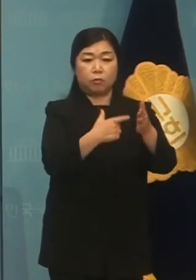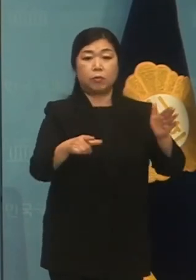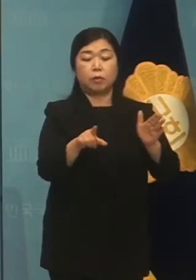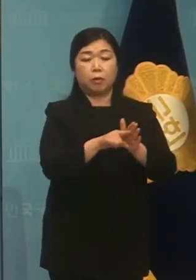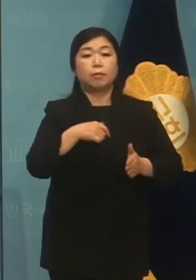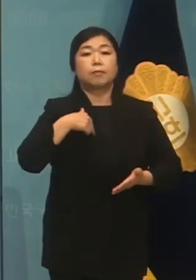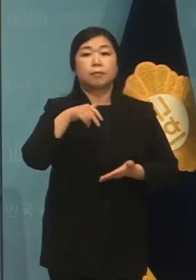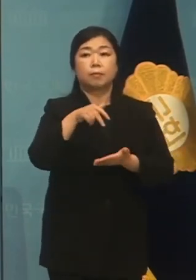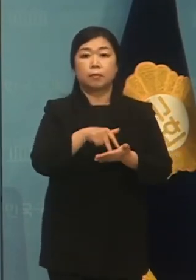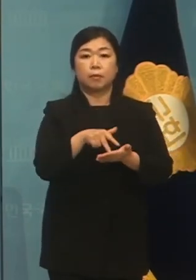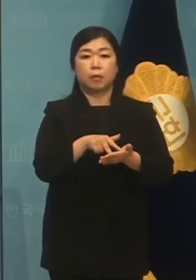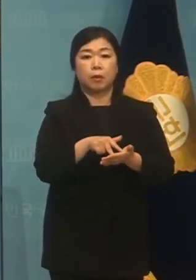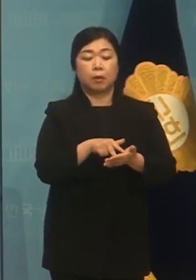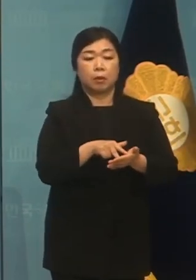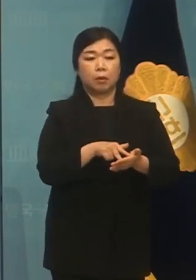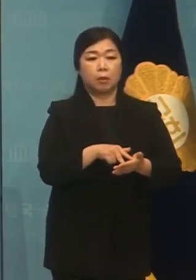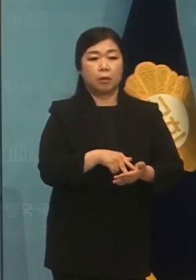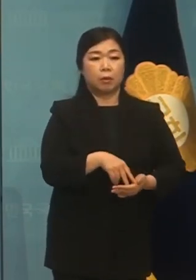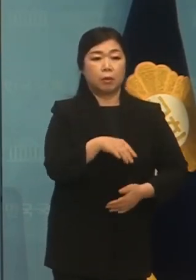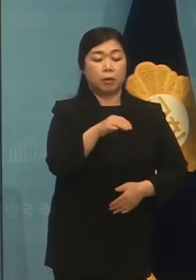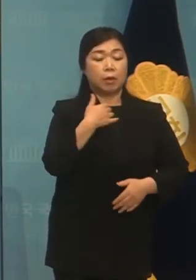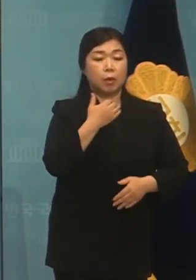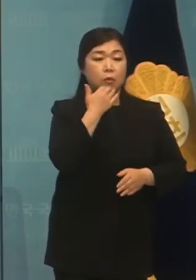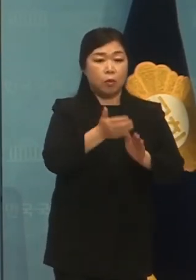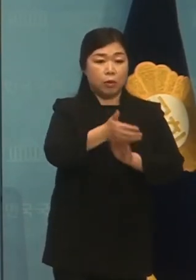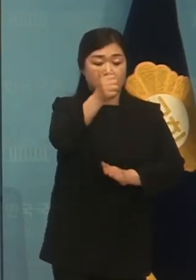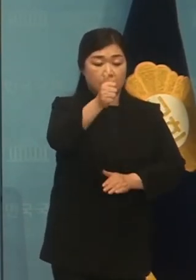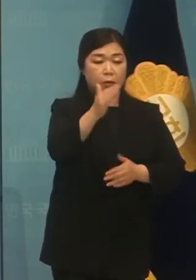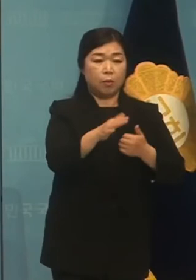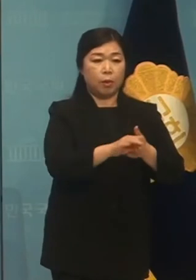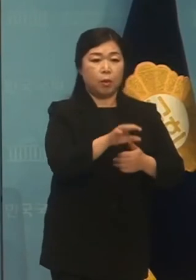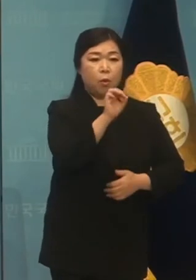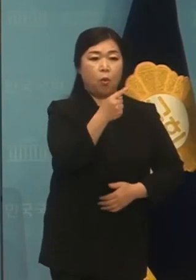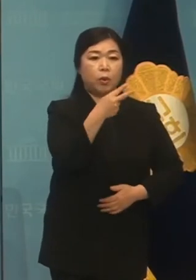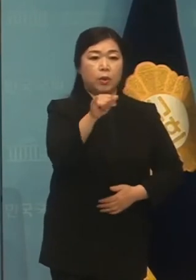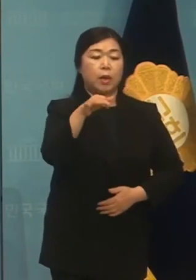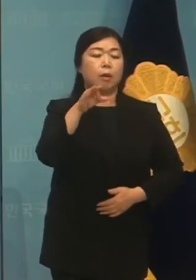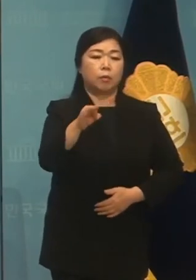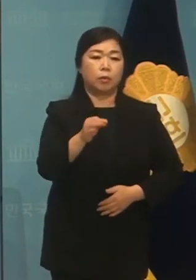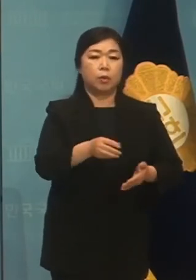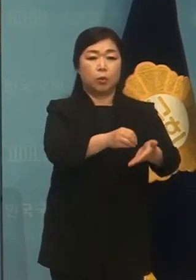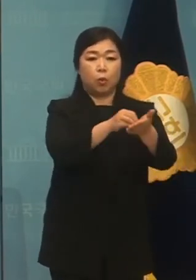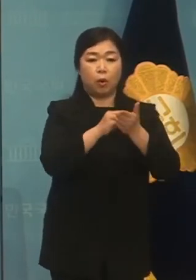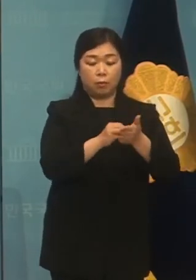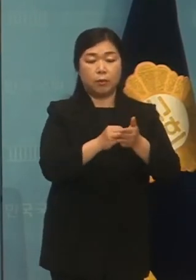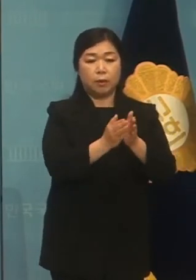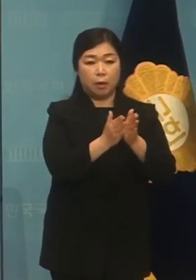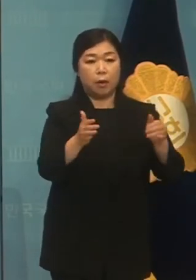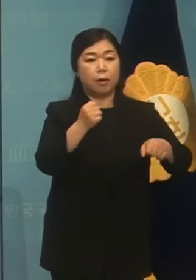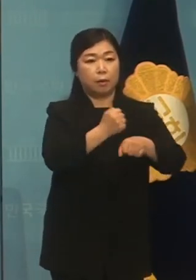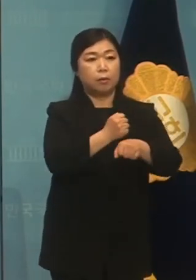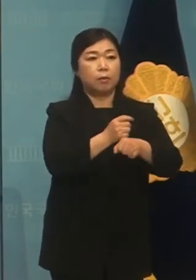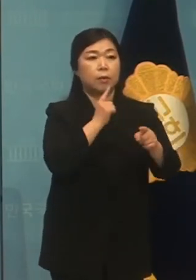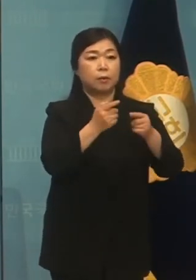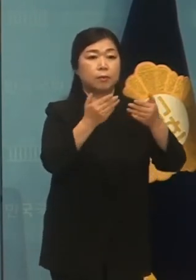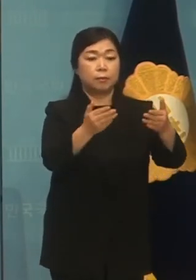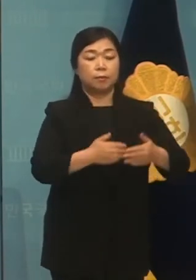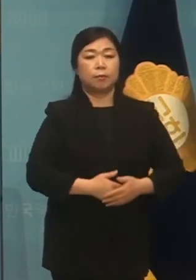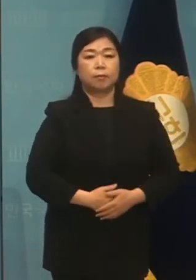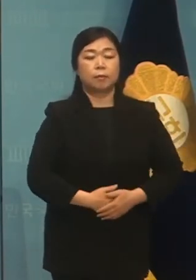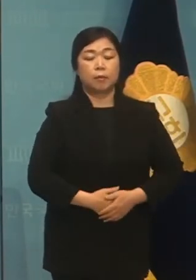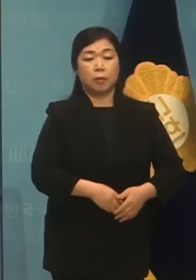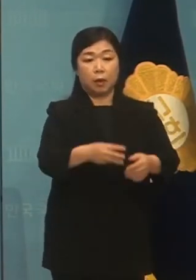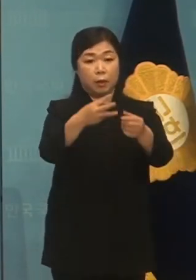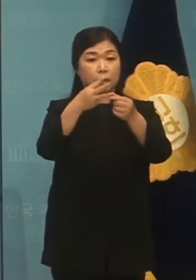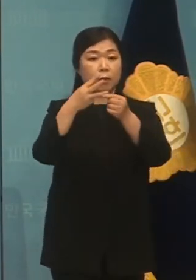저는 ODF를, 저는 시장이 되면 바로 ODF 도입을 추진하겠다. 이렇게 말씀을 드립니다.